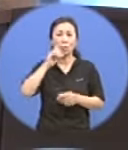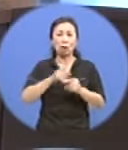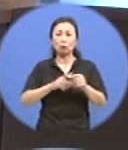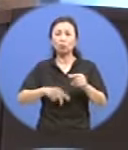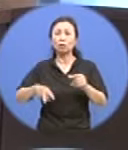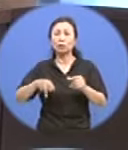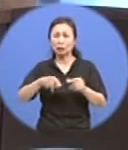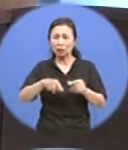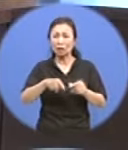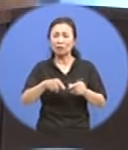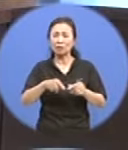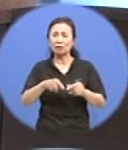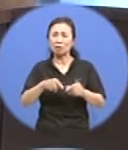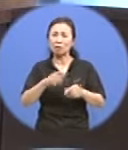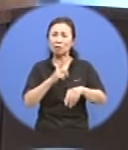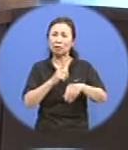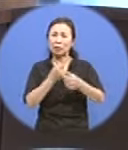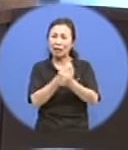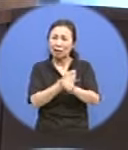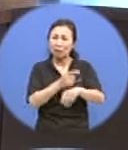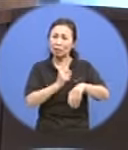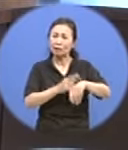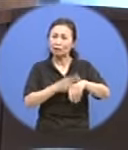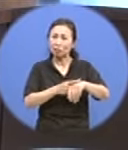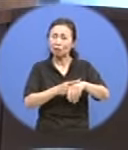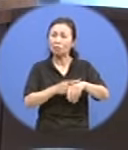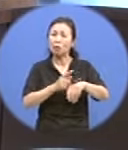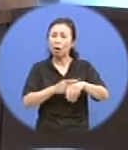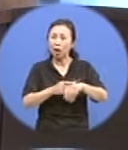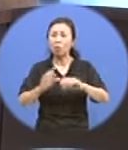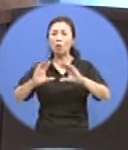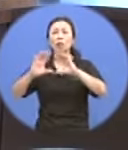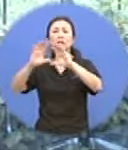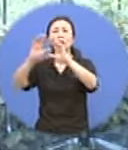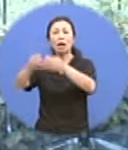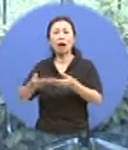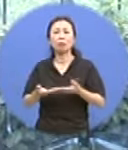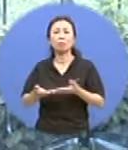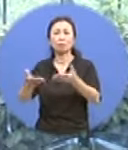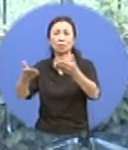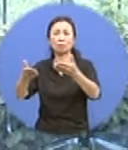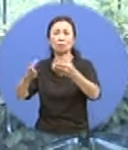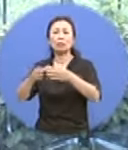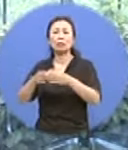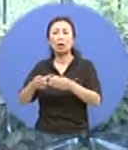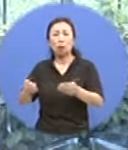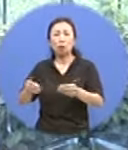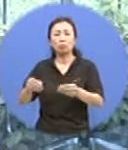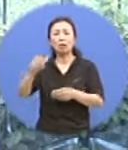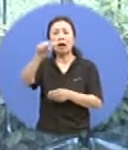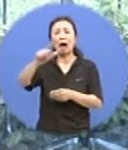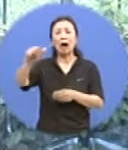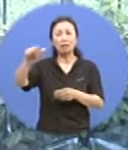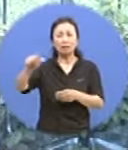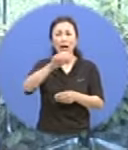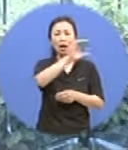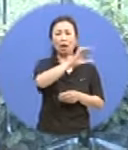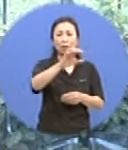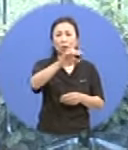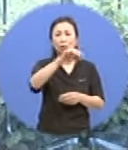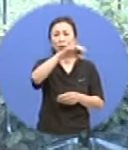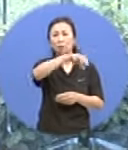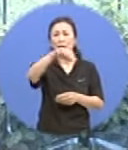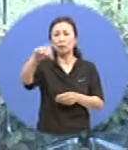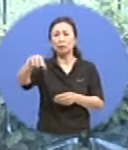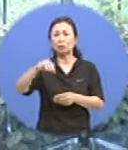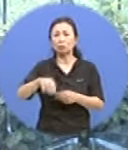世界に広げていって、まあ、大きくなってきたんでね、はい、日本それからアジアそれから欧米、はい、この3極をうまく活用し